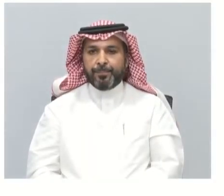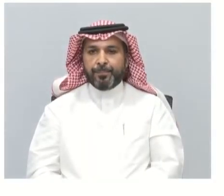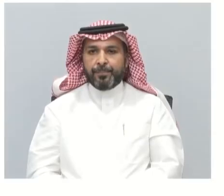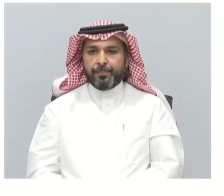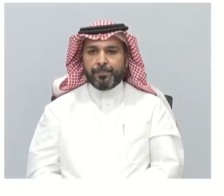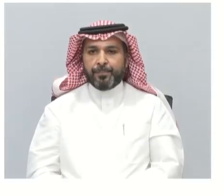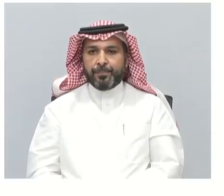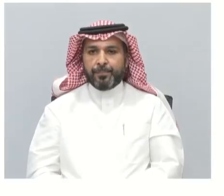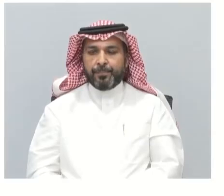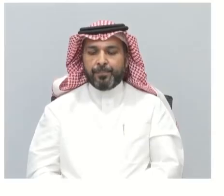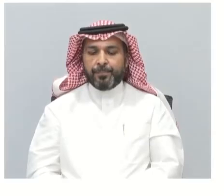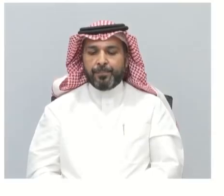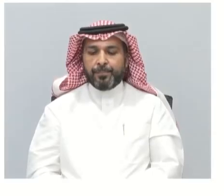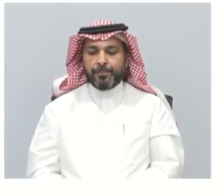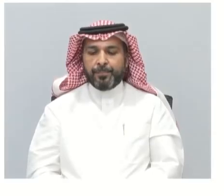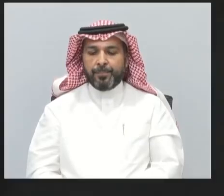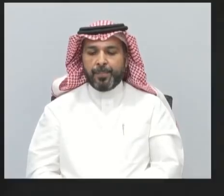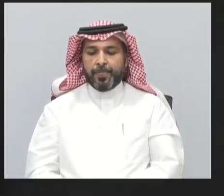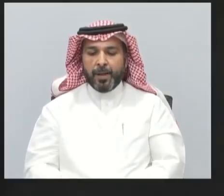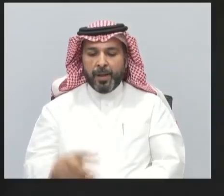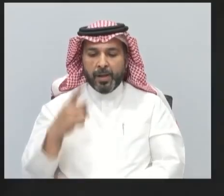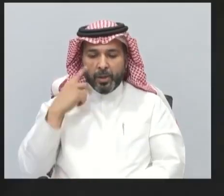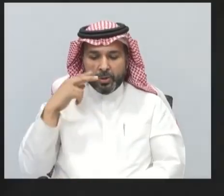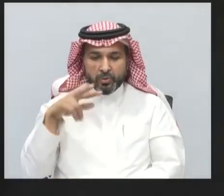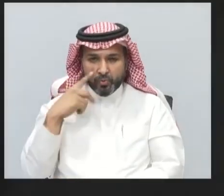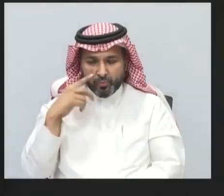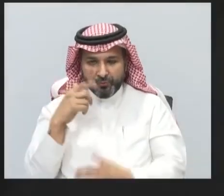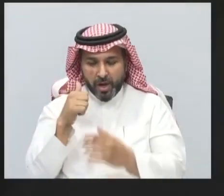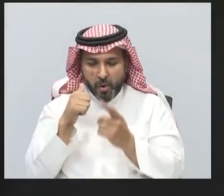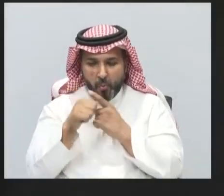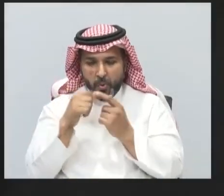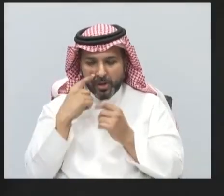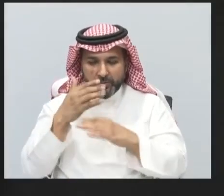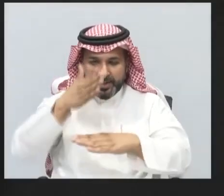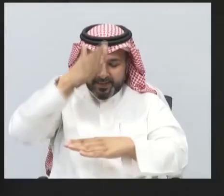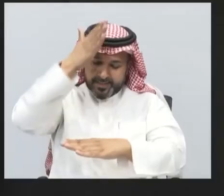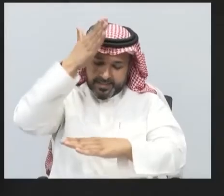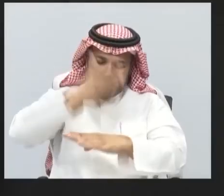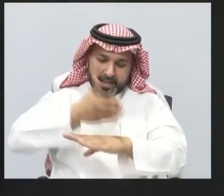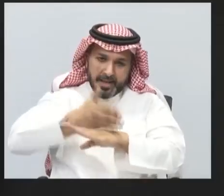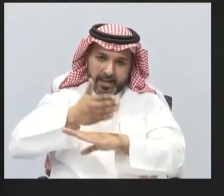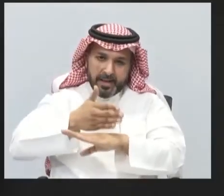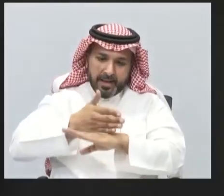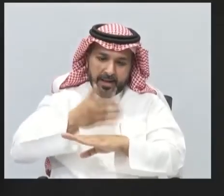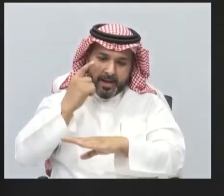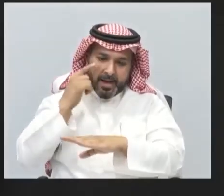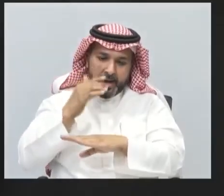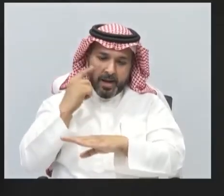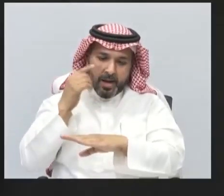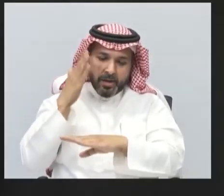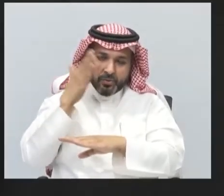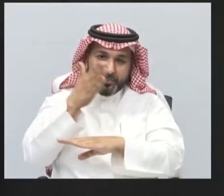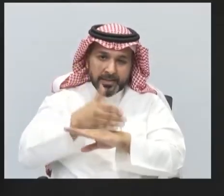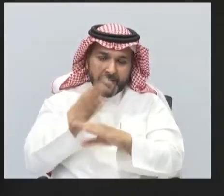والتقاطع ناتي بها عن طريق ايجاد نقطه التقاطع هذه كيف نجيب التقاطع باستخدام القاعده